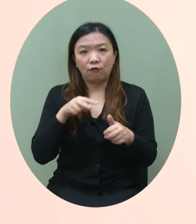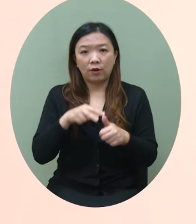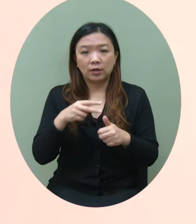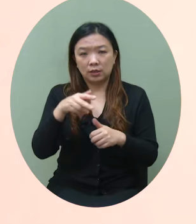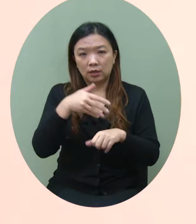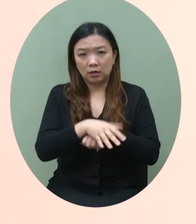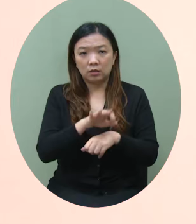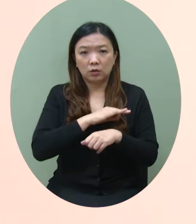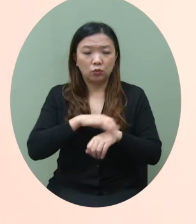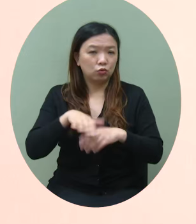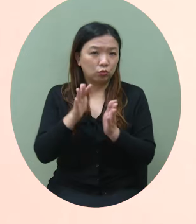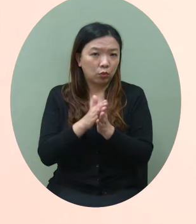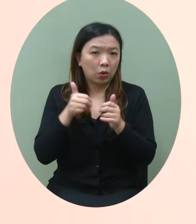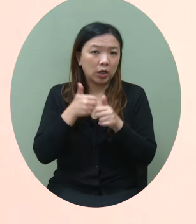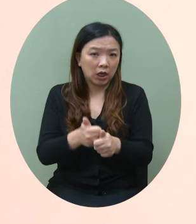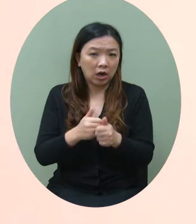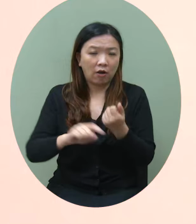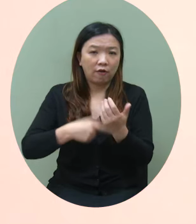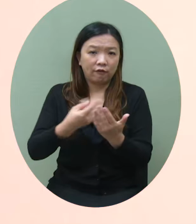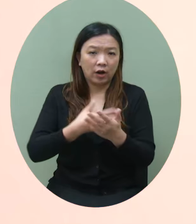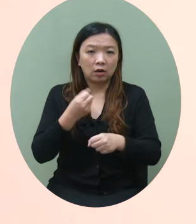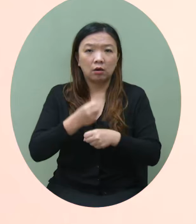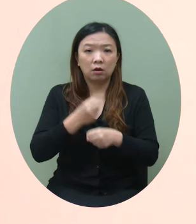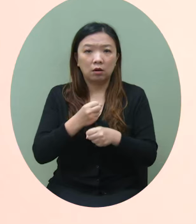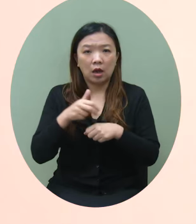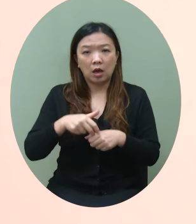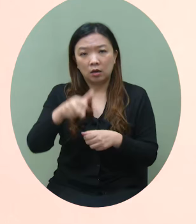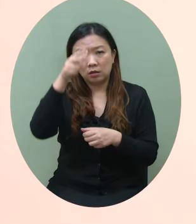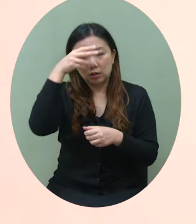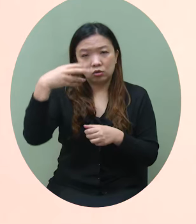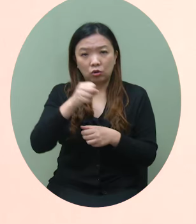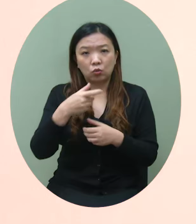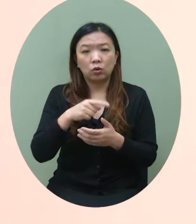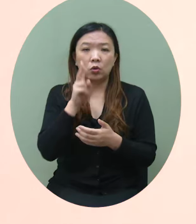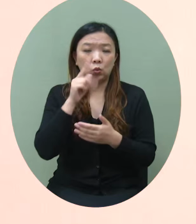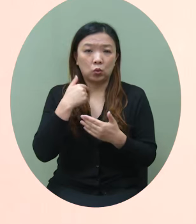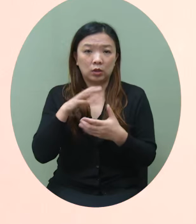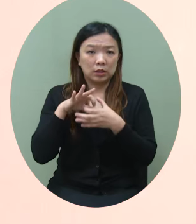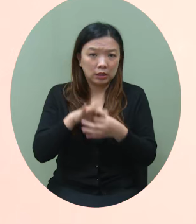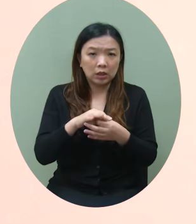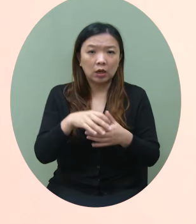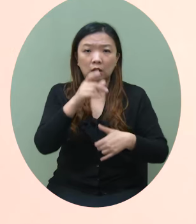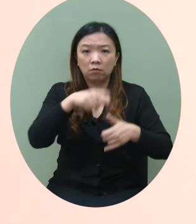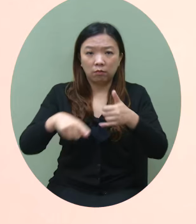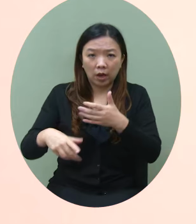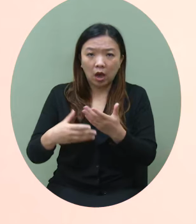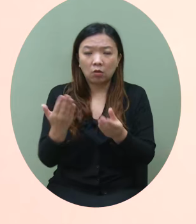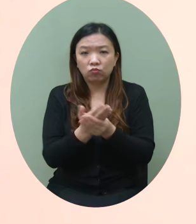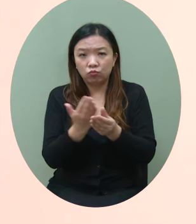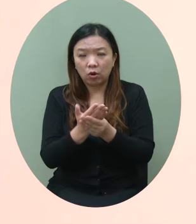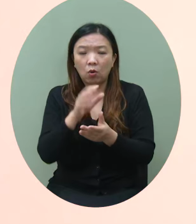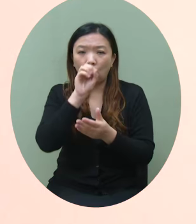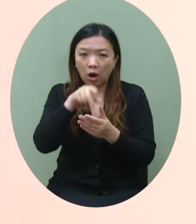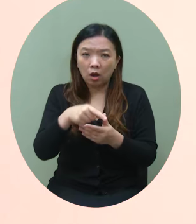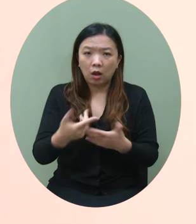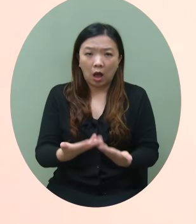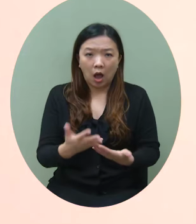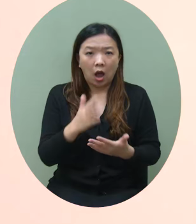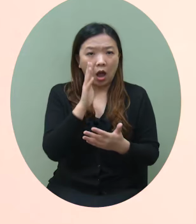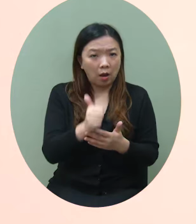法辦事行政長官一般很難站在這裡就著每個個案告訴你這是合法還是不合法